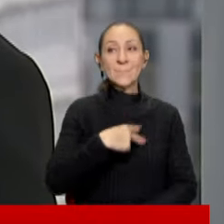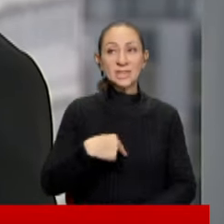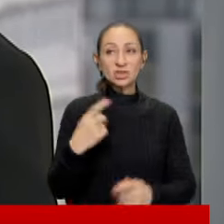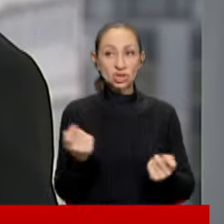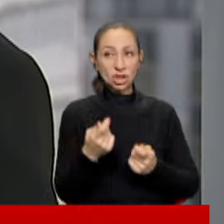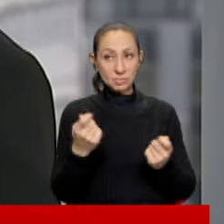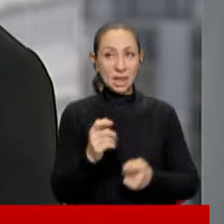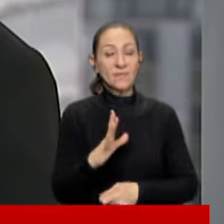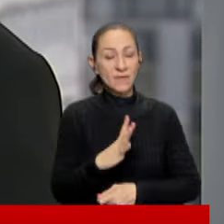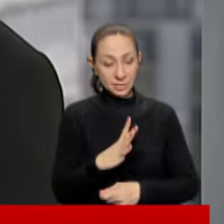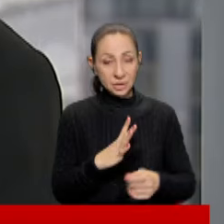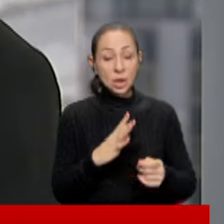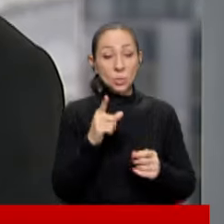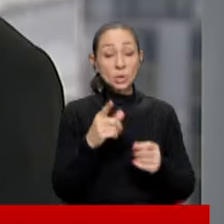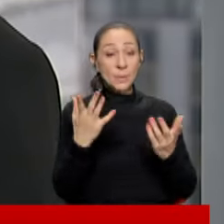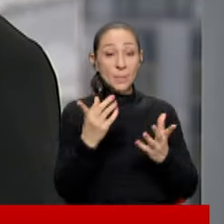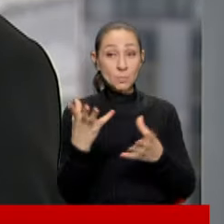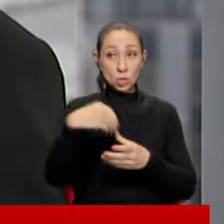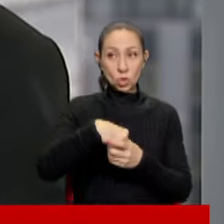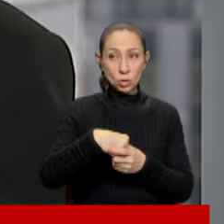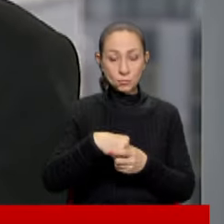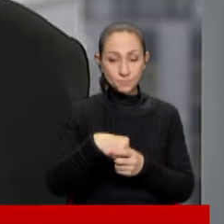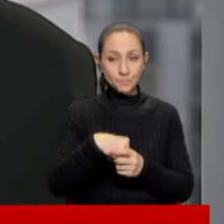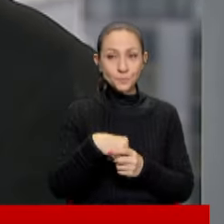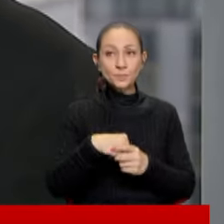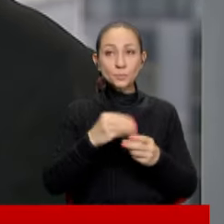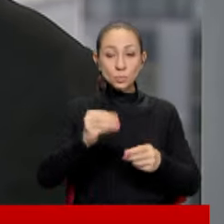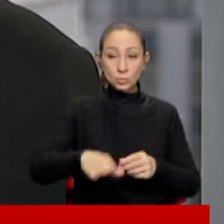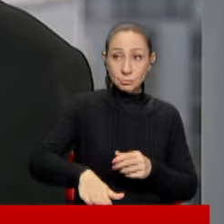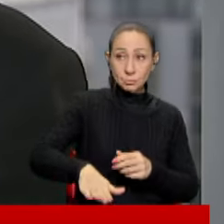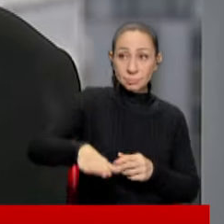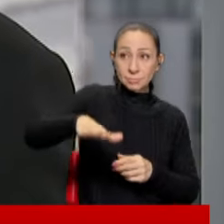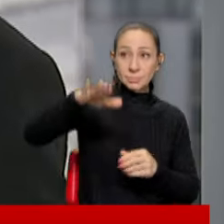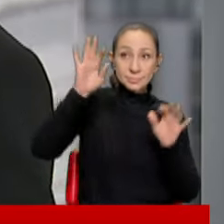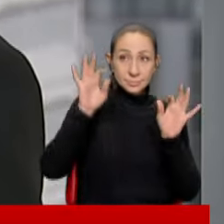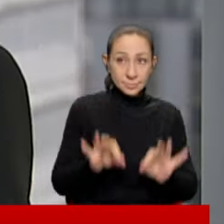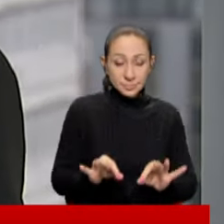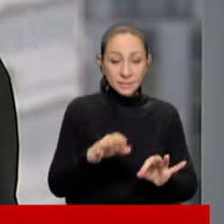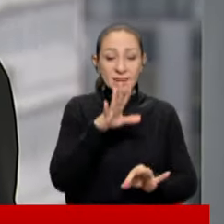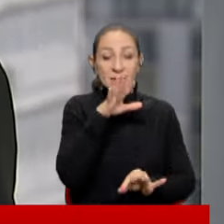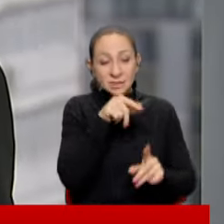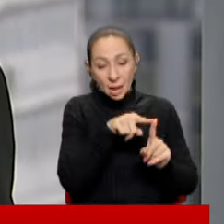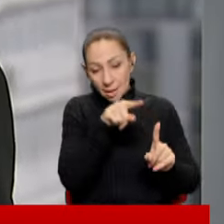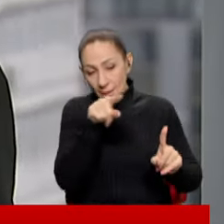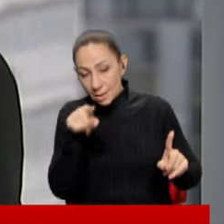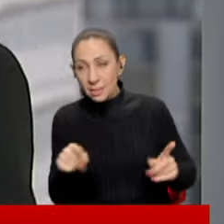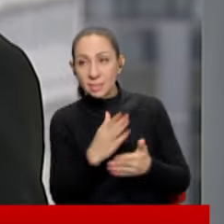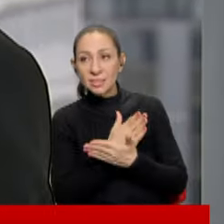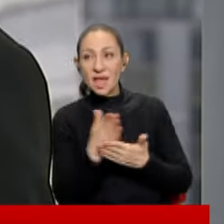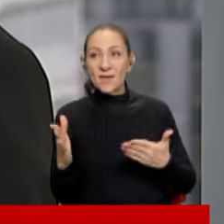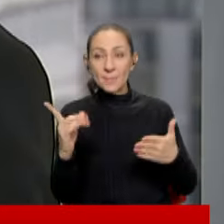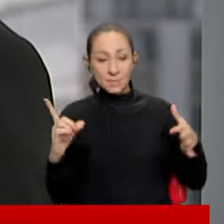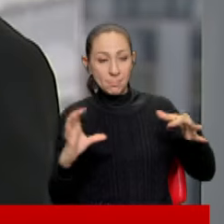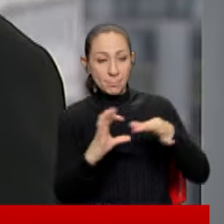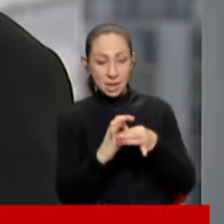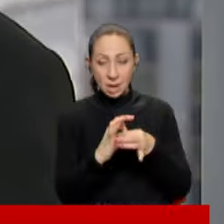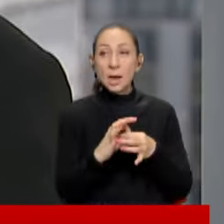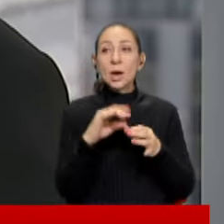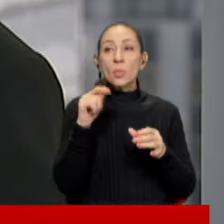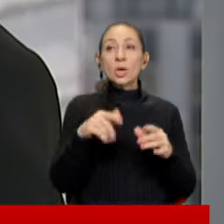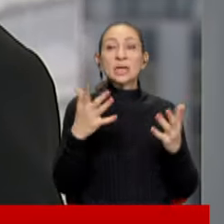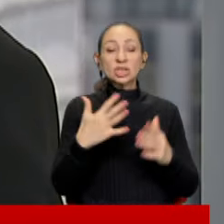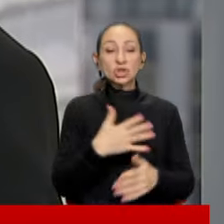belediyelerimizde çalışmalar var. Bu tabii bir bütün. Yani çocukluktan itibaren başlayıp yaşlılığa kadar devam eden bir kompozisyon.